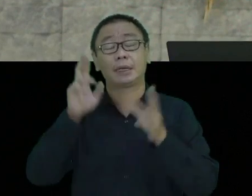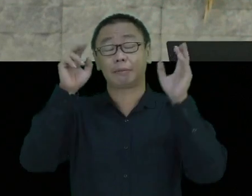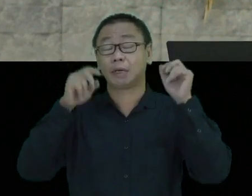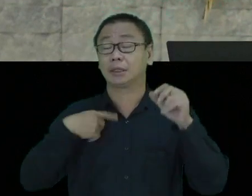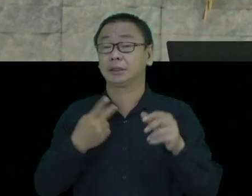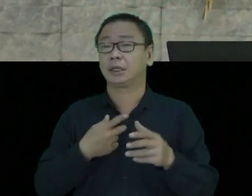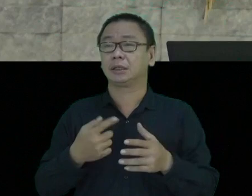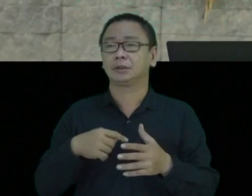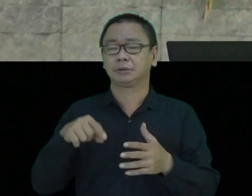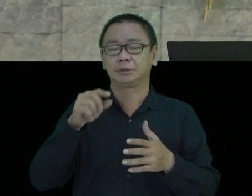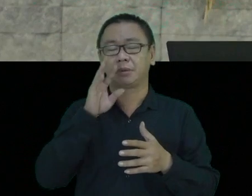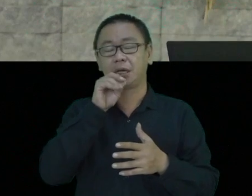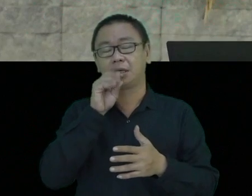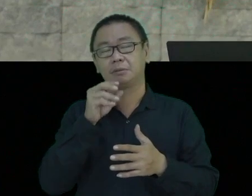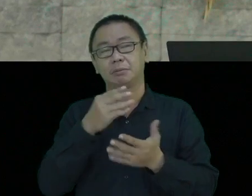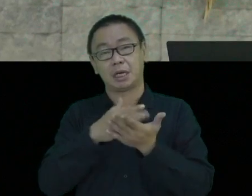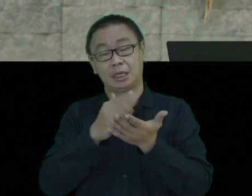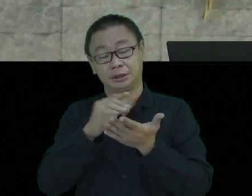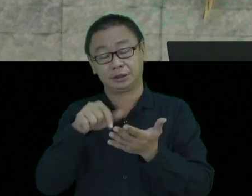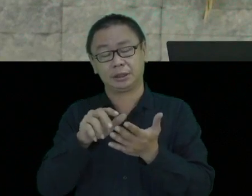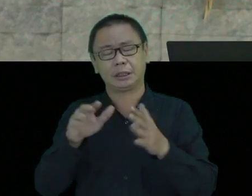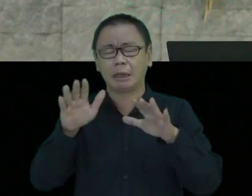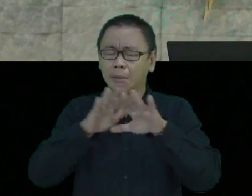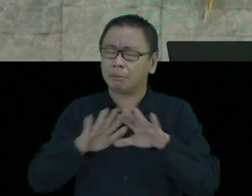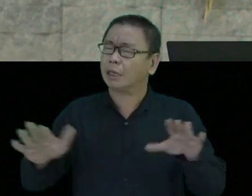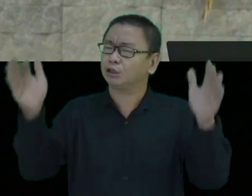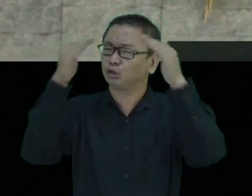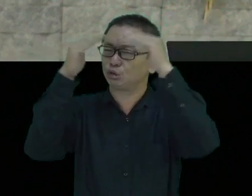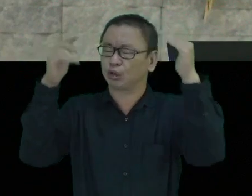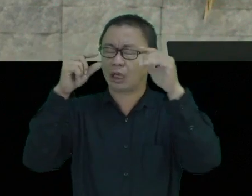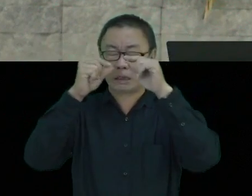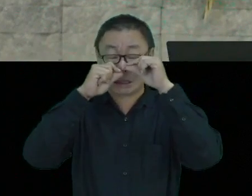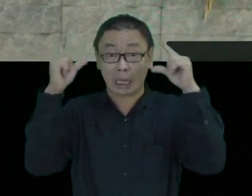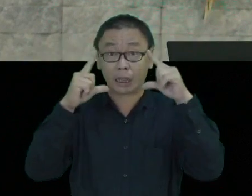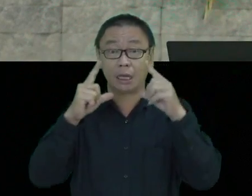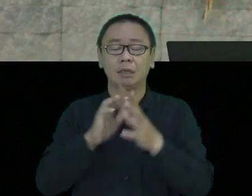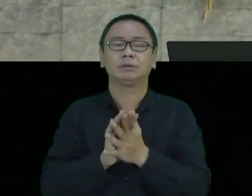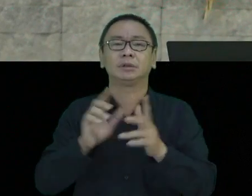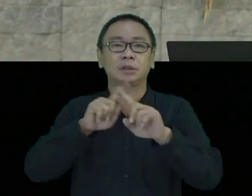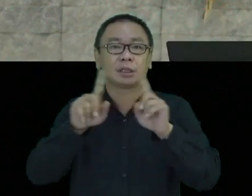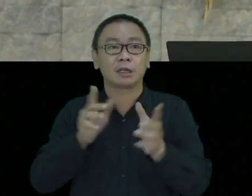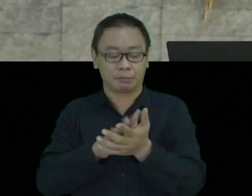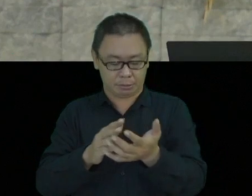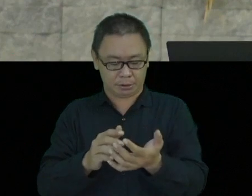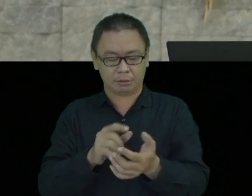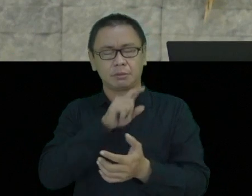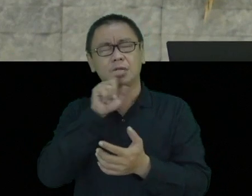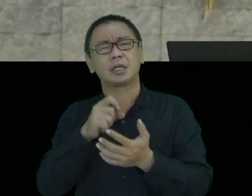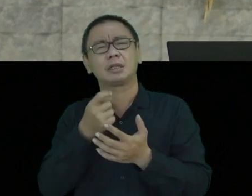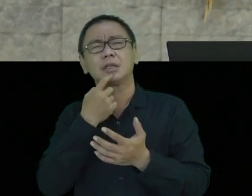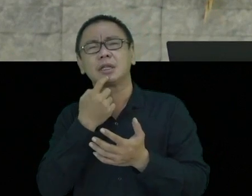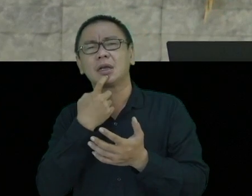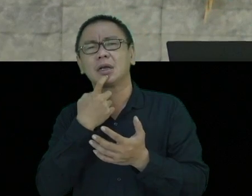nyata. Ya, tetapi pertanyaan tentang damai ini, ya,